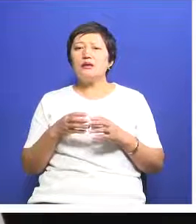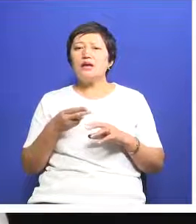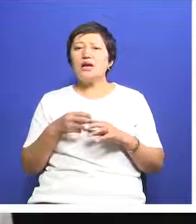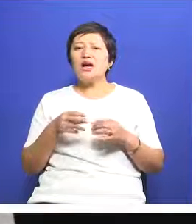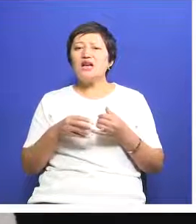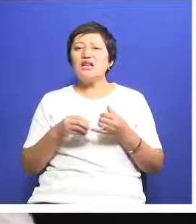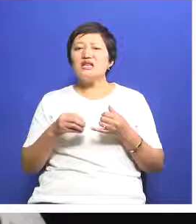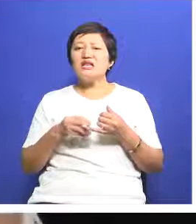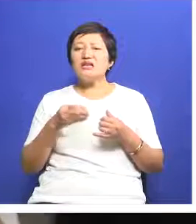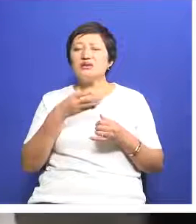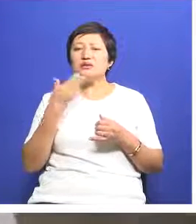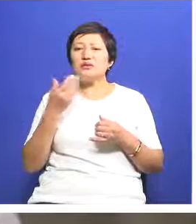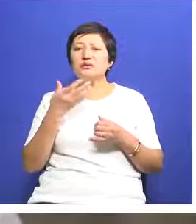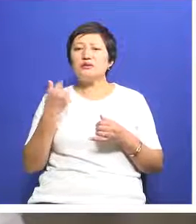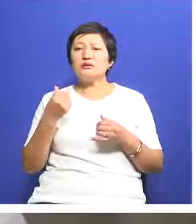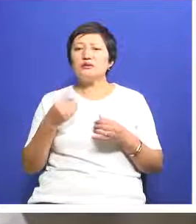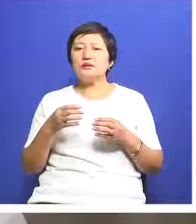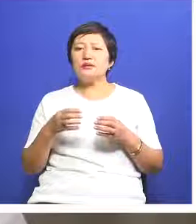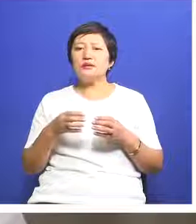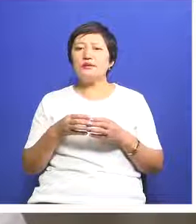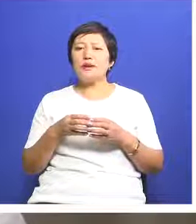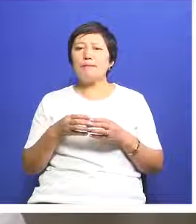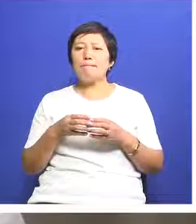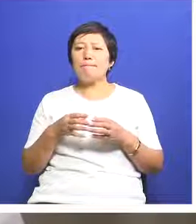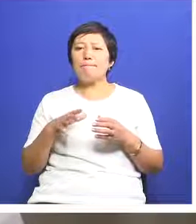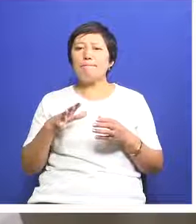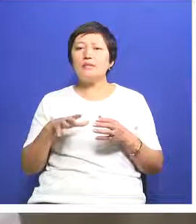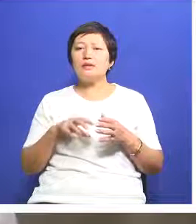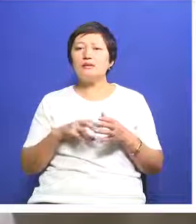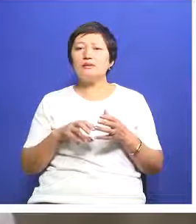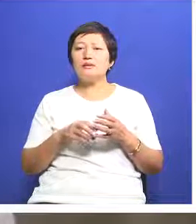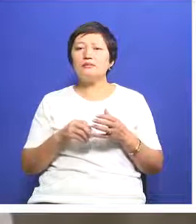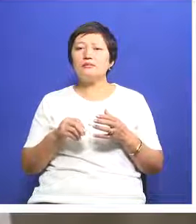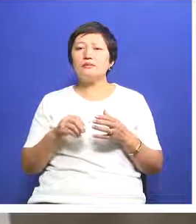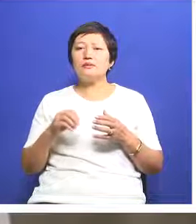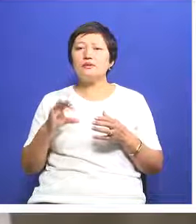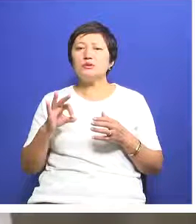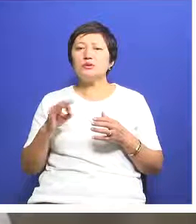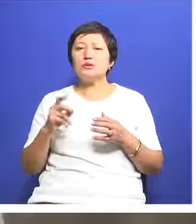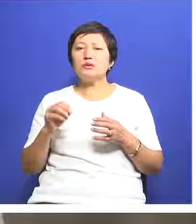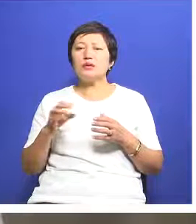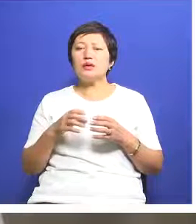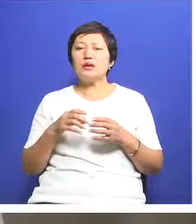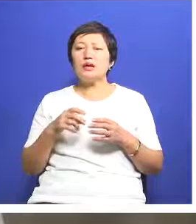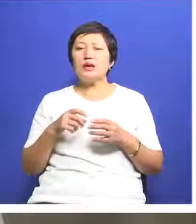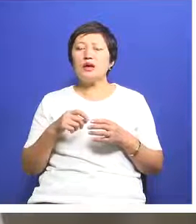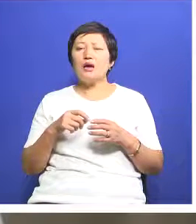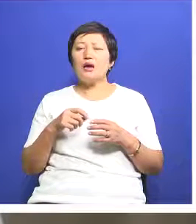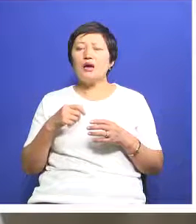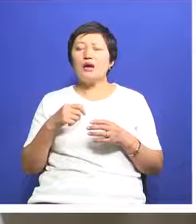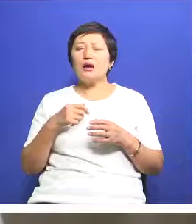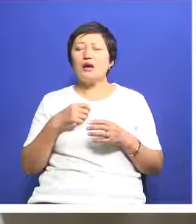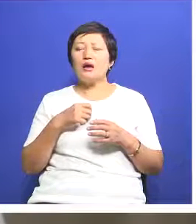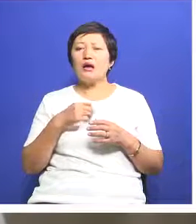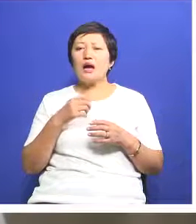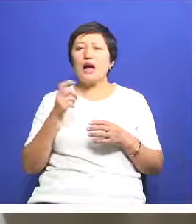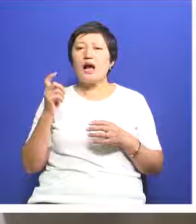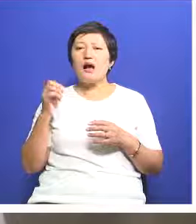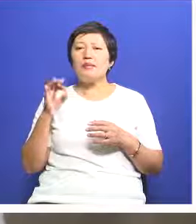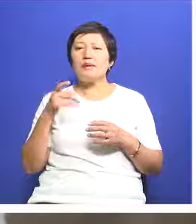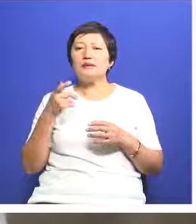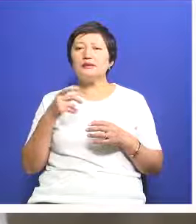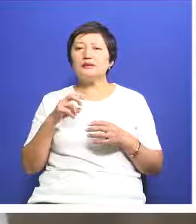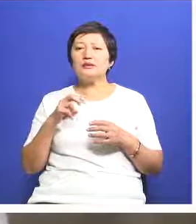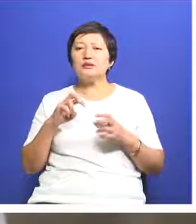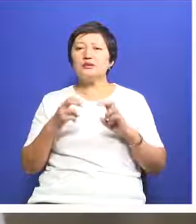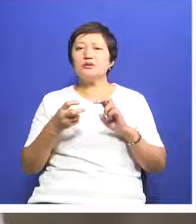Жер жоқ дегеннен кейін, жа есігін алдынан беріпті, иә, 5 соттық па? Сол Хабарсыз кетті деді, үн-түнсіз сол мәселе